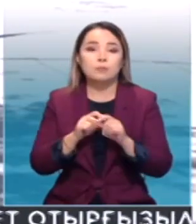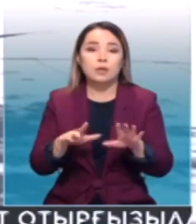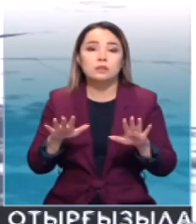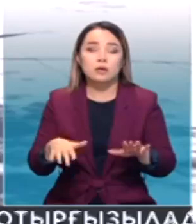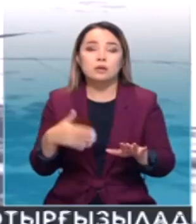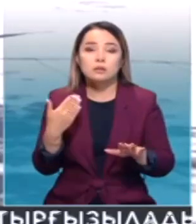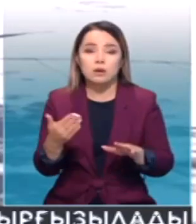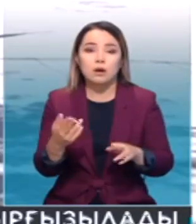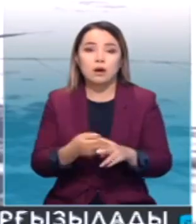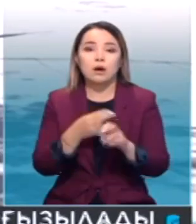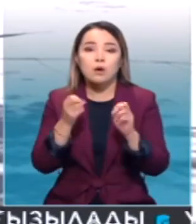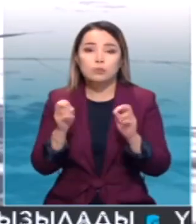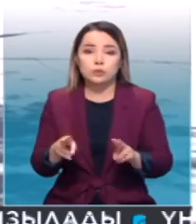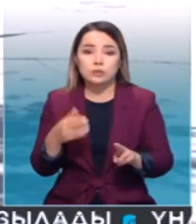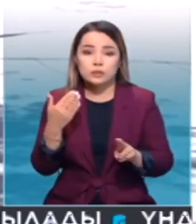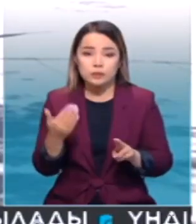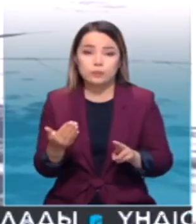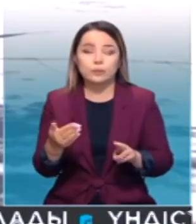мектептердегі қауіпсіздік,